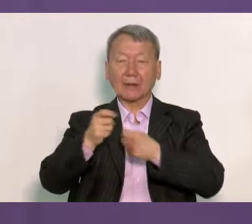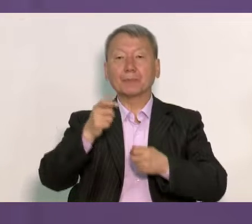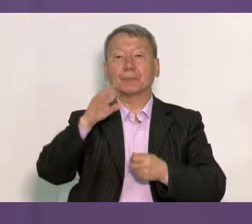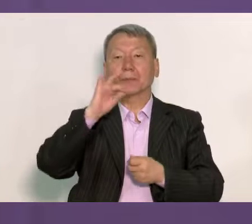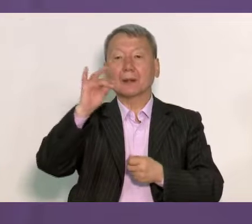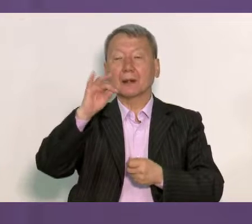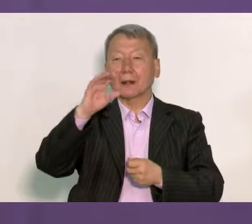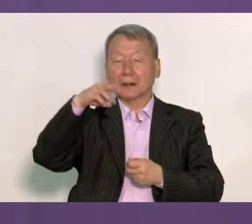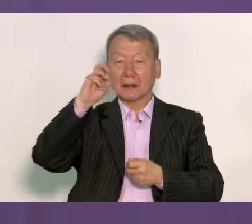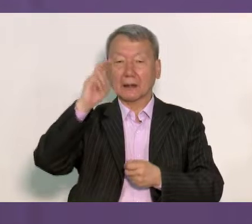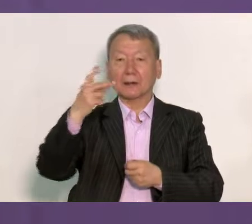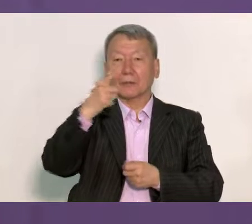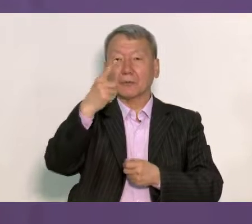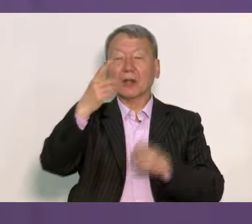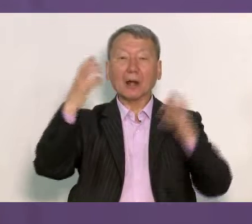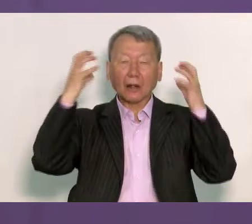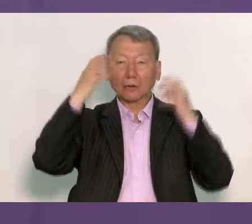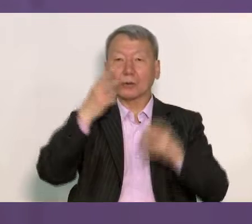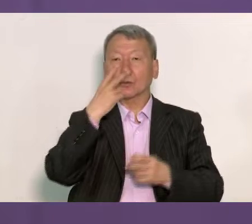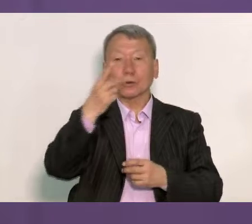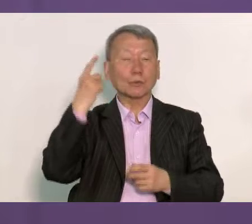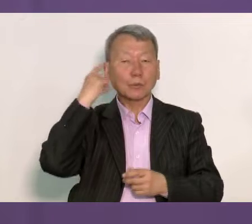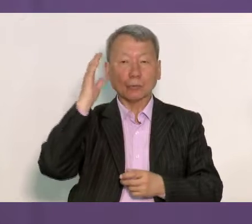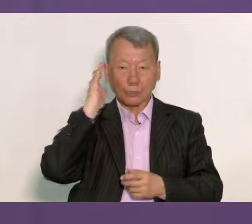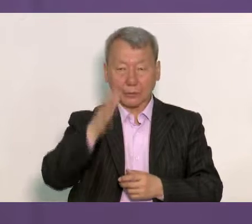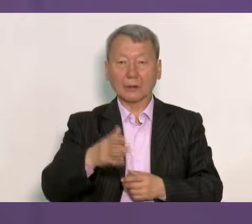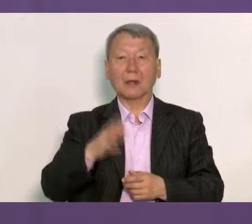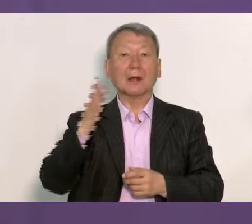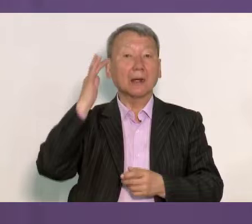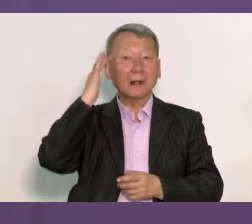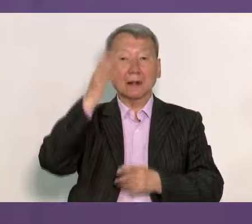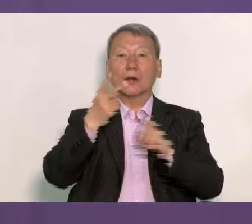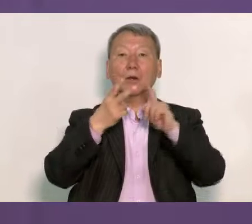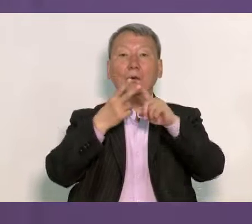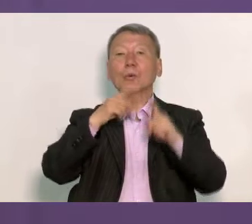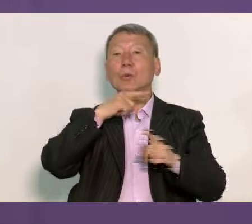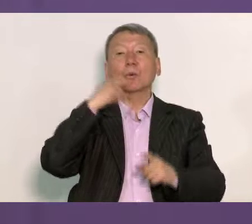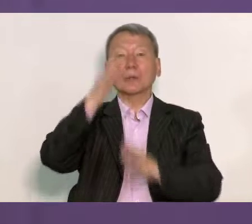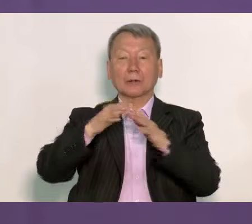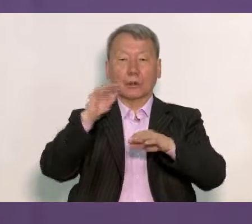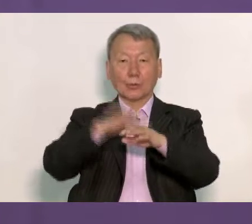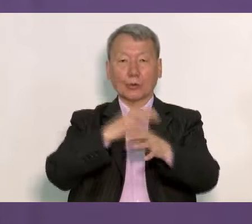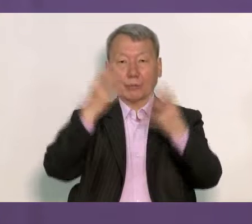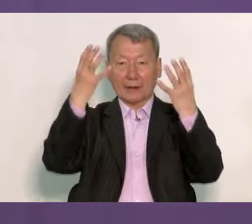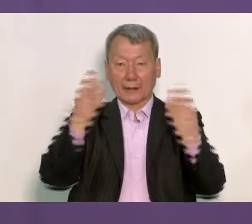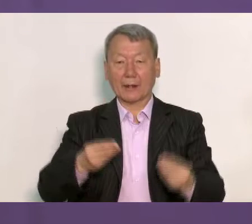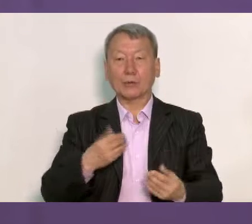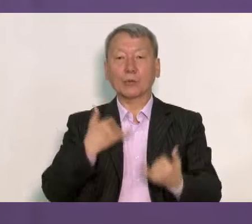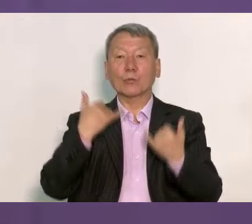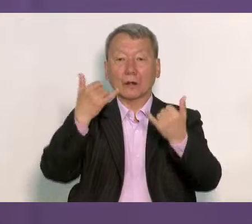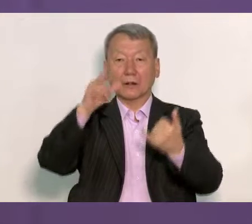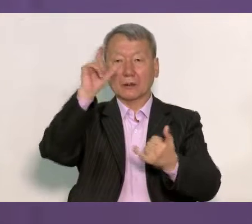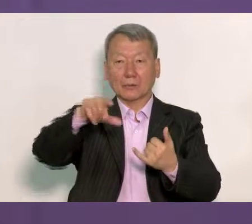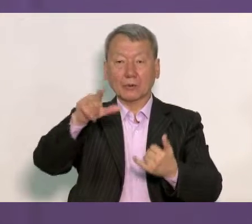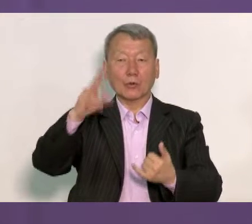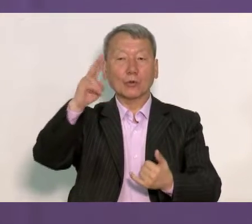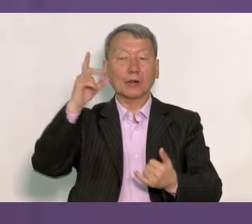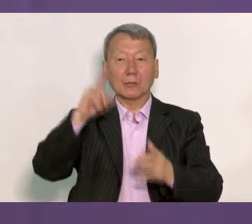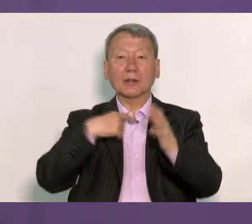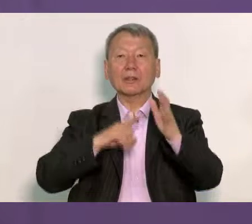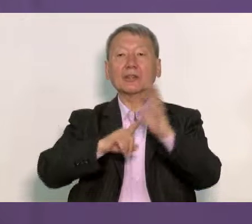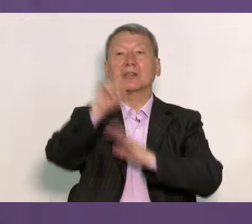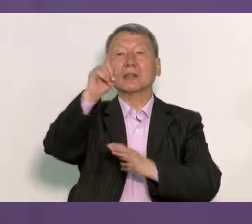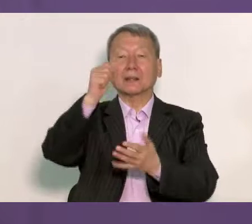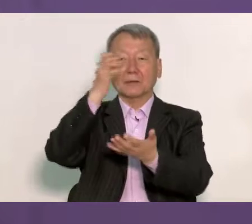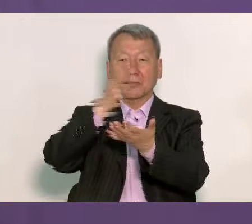правительство, МТРК, ЛТР жана 1-чи радионун баракчаларынан көрүп уга аласыздар. Добрый день, уважаемые телезрители, радиослушатели. Мы начинаем